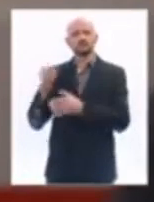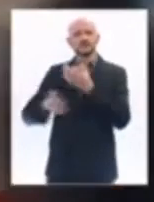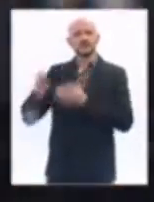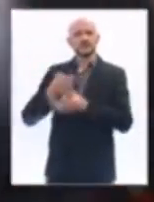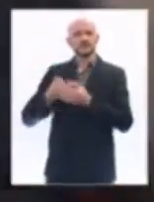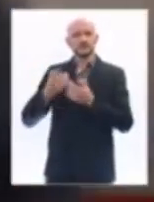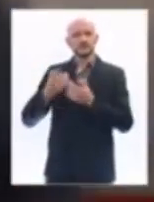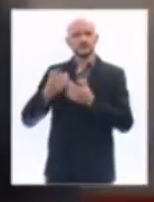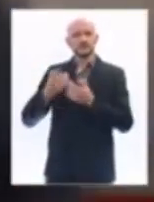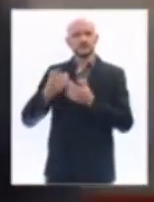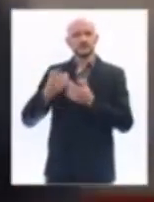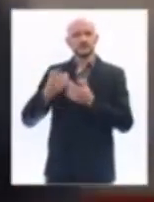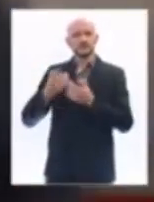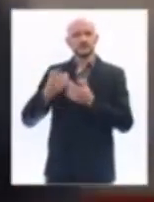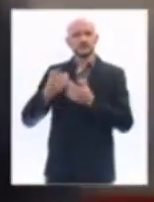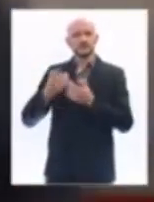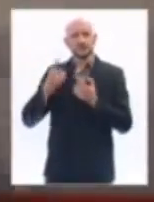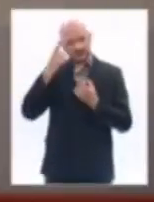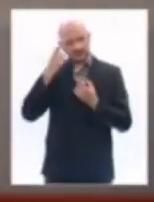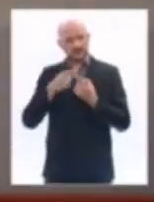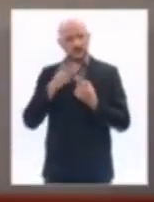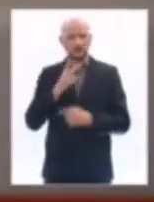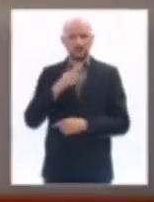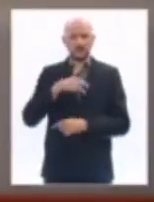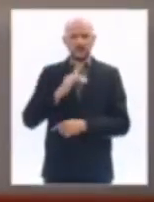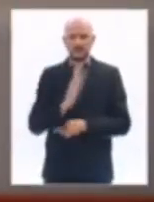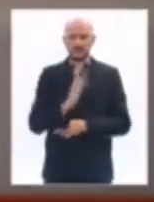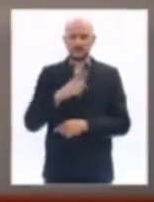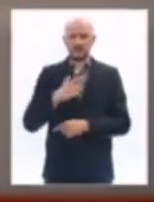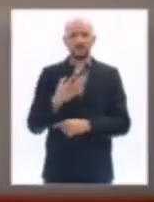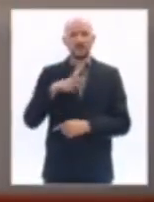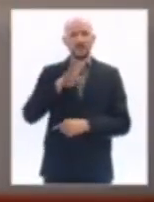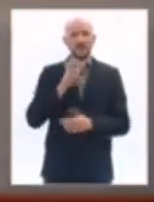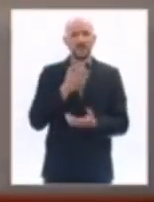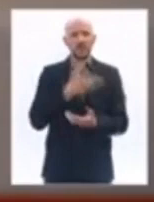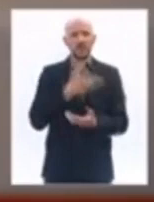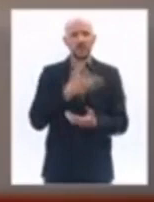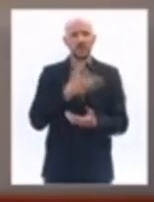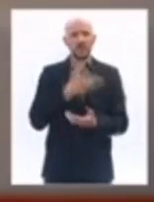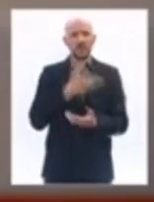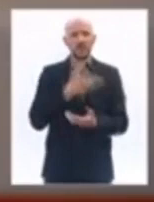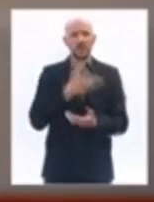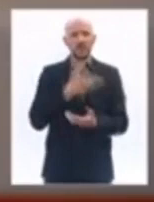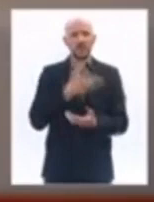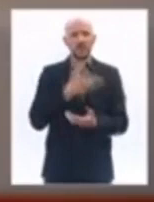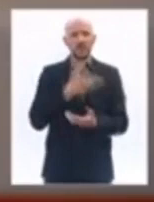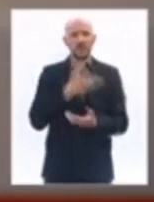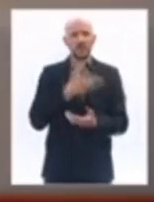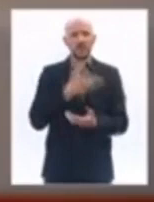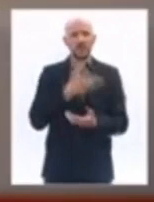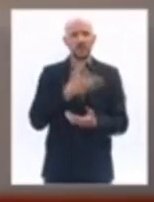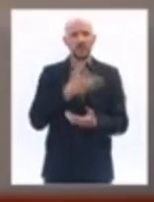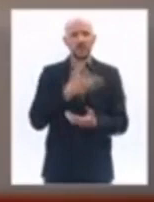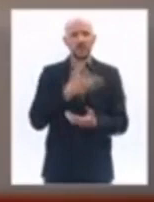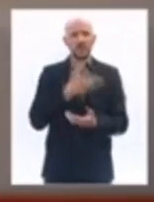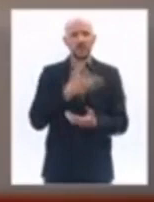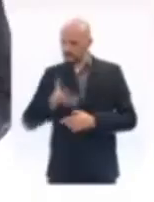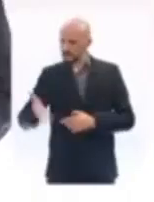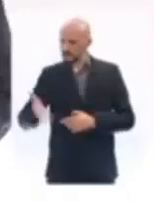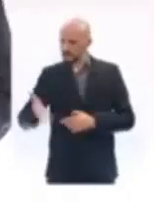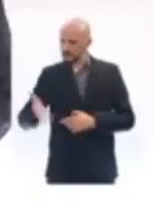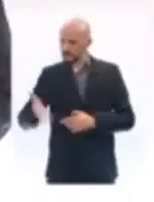Bonsoir, Monsieur le Premier ministre. Bonsoir. Boris Karlamov pour l'agence ADEPRL. À l'heure où on se parle, les attestations de déplacement ne sont toujours pas disponibles sur le site du